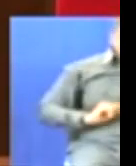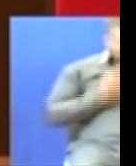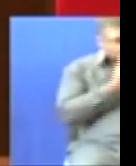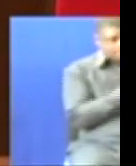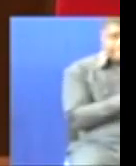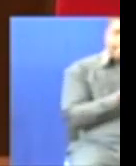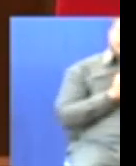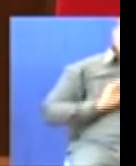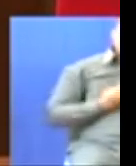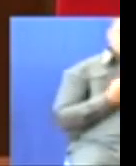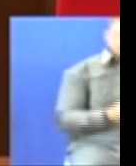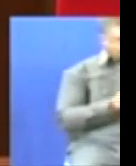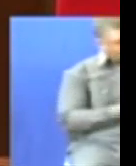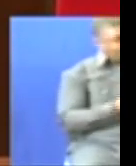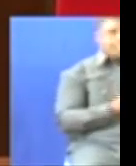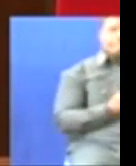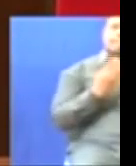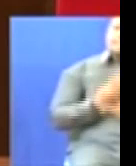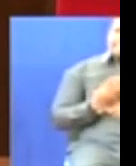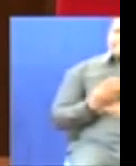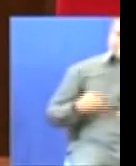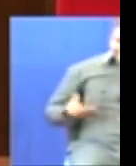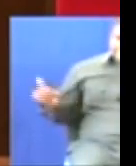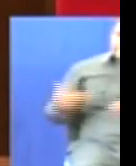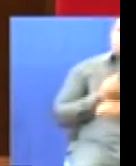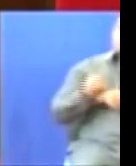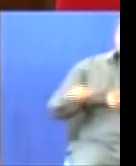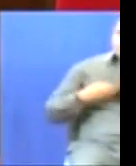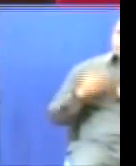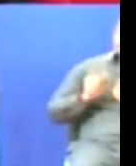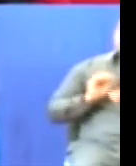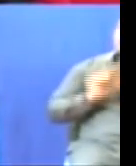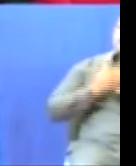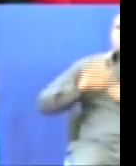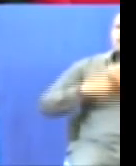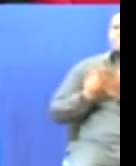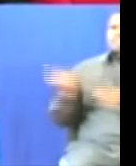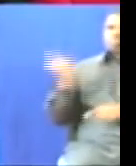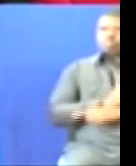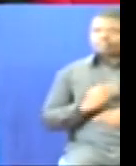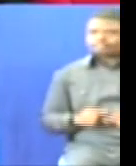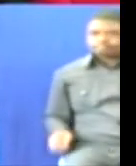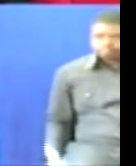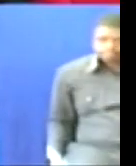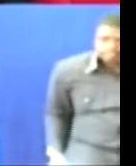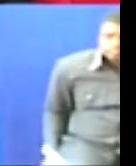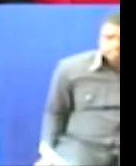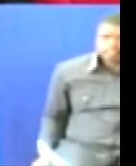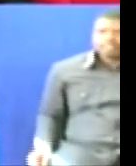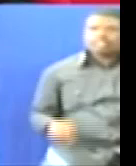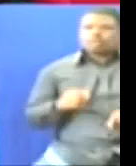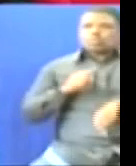784 zitaleta kitu gani katika mwaka huu wa fedha unaokuja? Lakini jambo la pili, mheshimiwa naibu spika, kuna